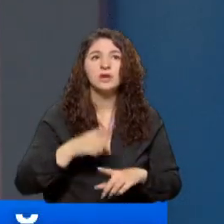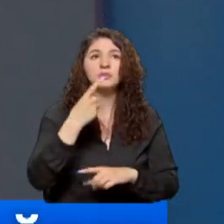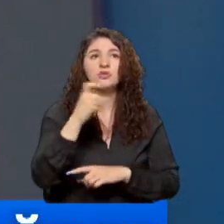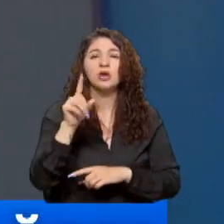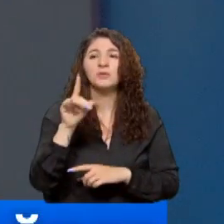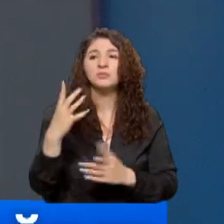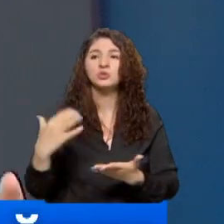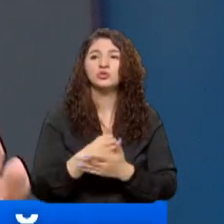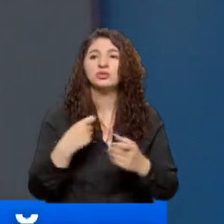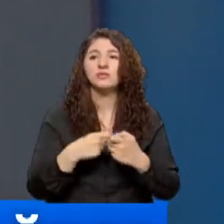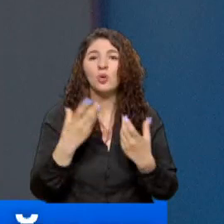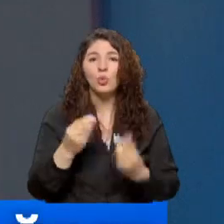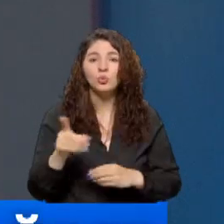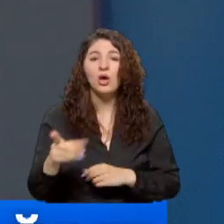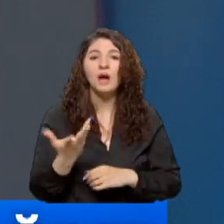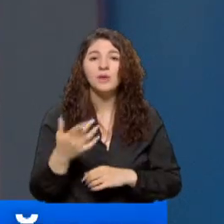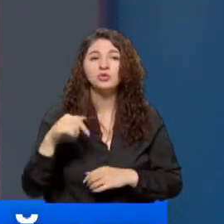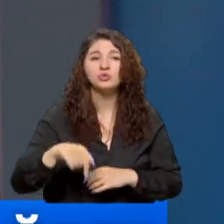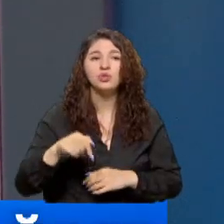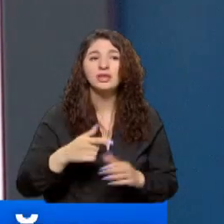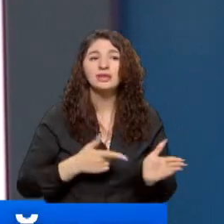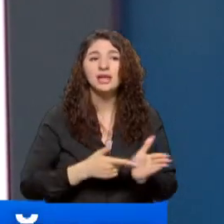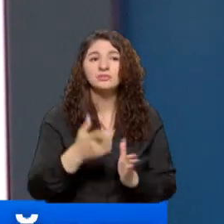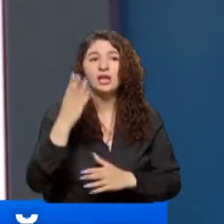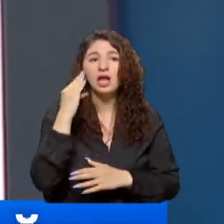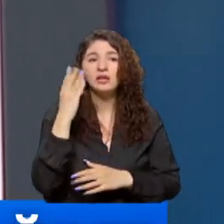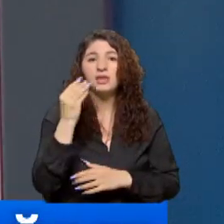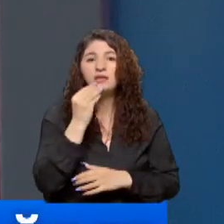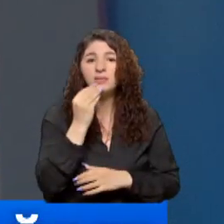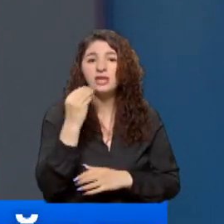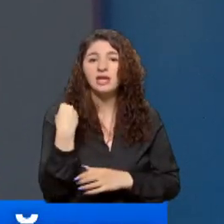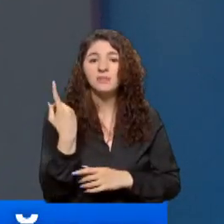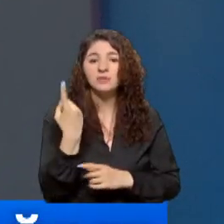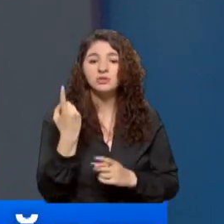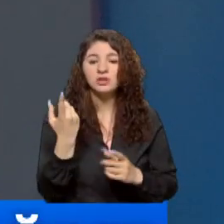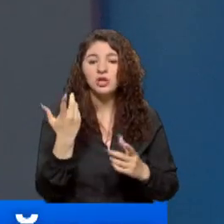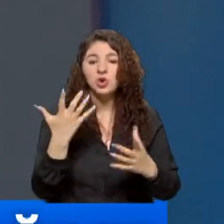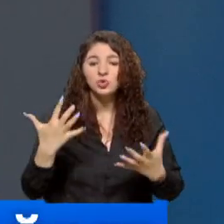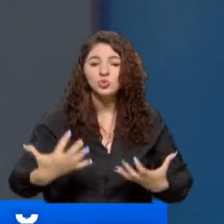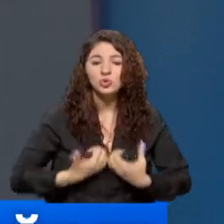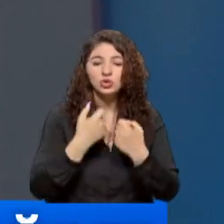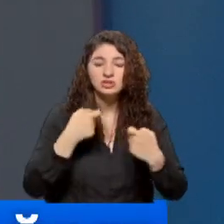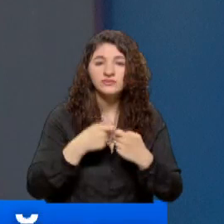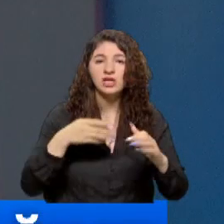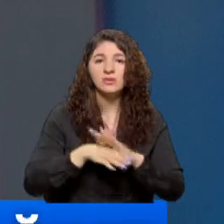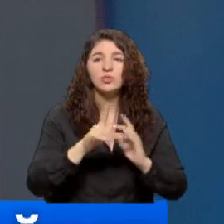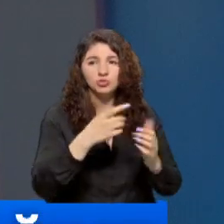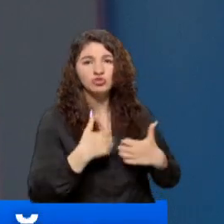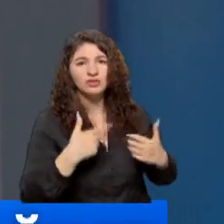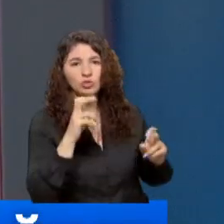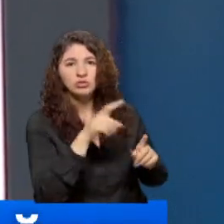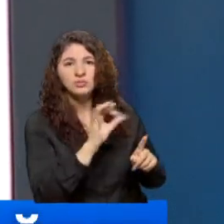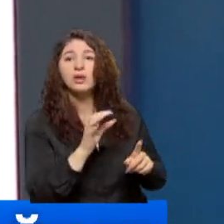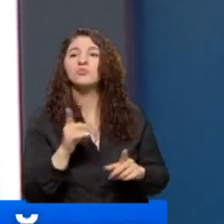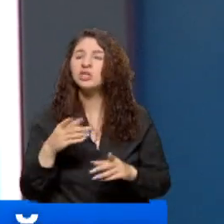1915'te bir Kurtuluş savaşımız oldu ama şu anda tarımsal anlamda gıdada yeni bir Kurtuluş Savaşı'na girmek zorunda kalan meselesi değil